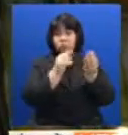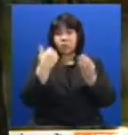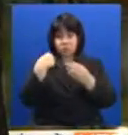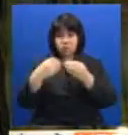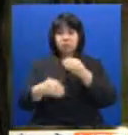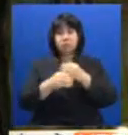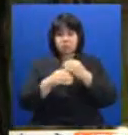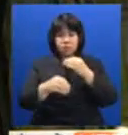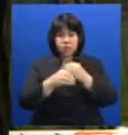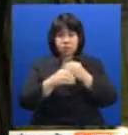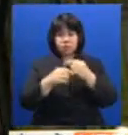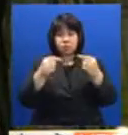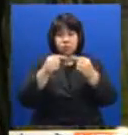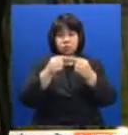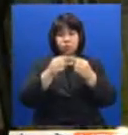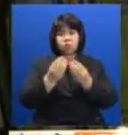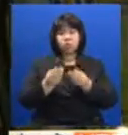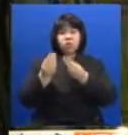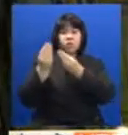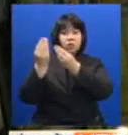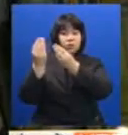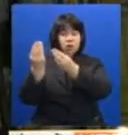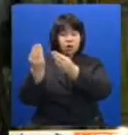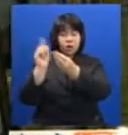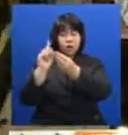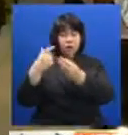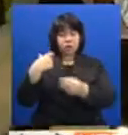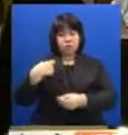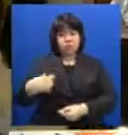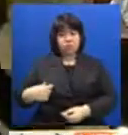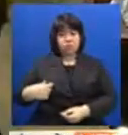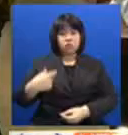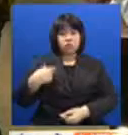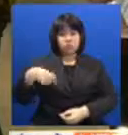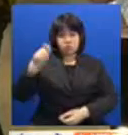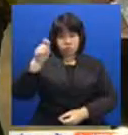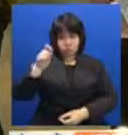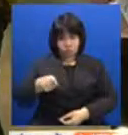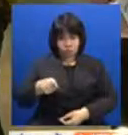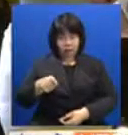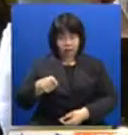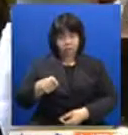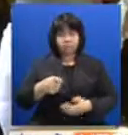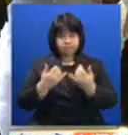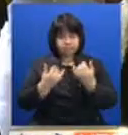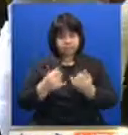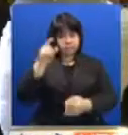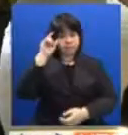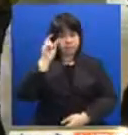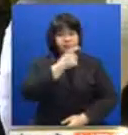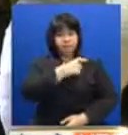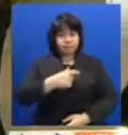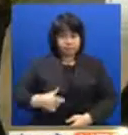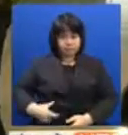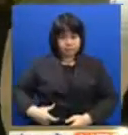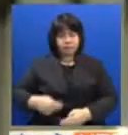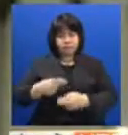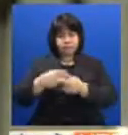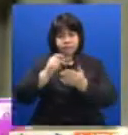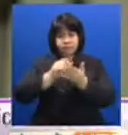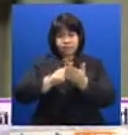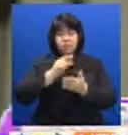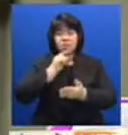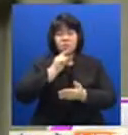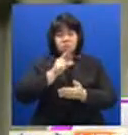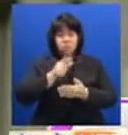icient วา โยการปลดกลาวโปดกระหมอมผู้ภestiภาคตร และตugar bsterดยพระมหะกัั จะโรดกลาวโปดกระหม่มให้ถวัยสัสาสต